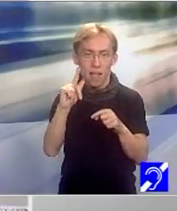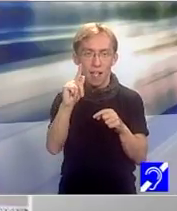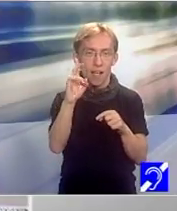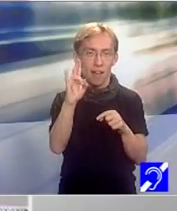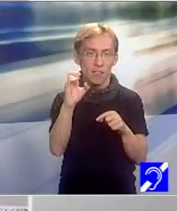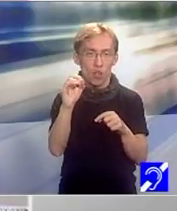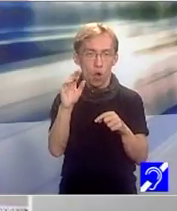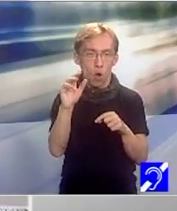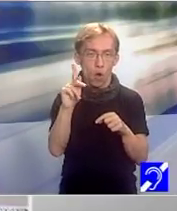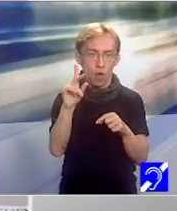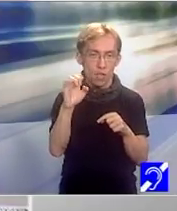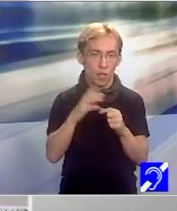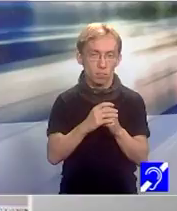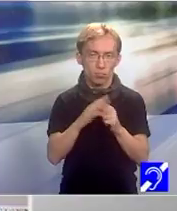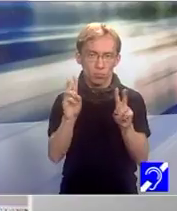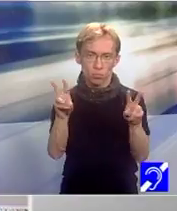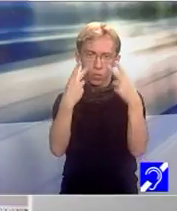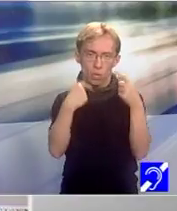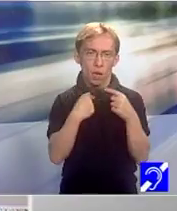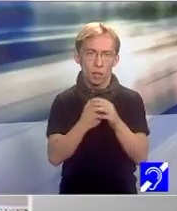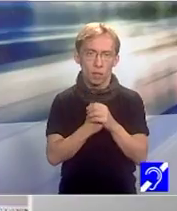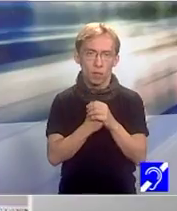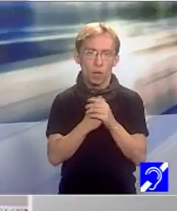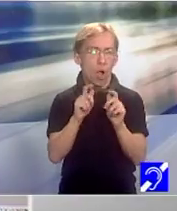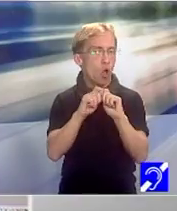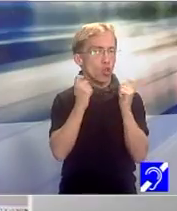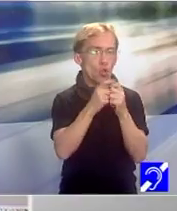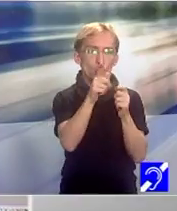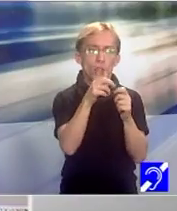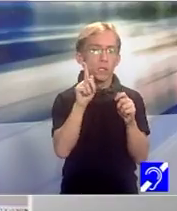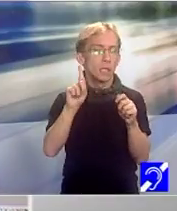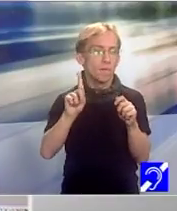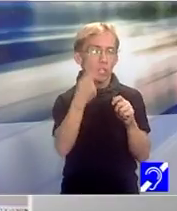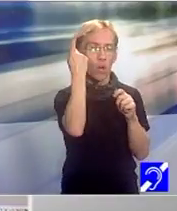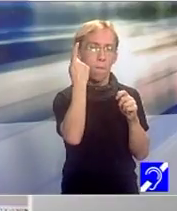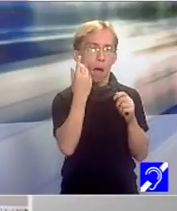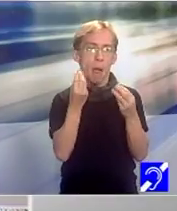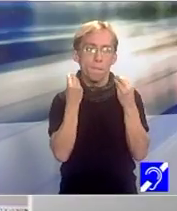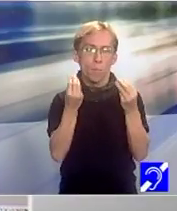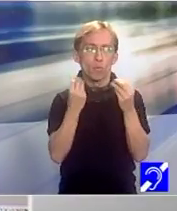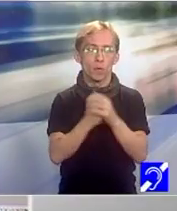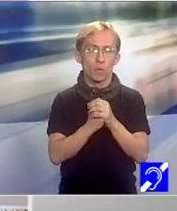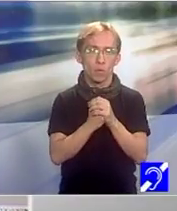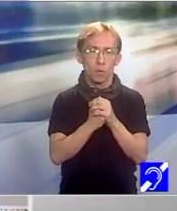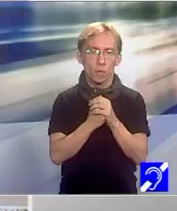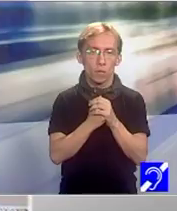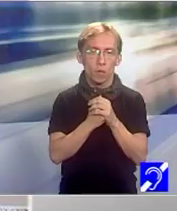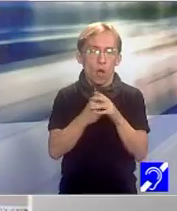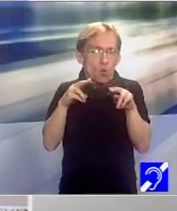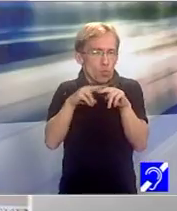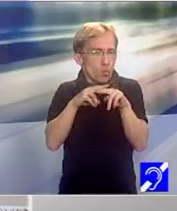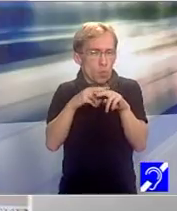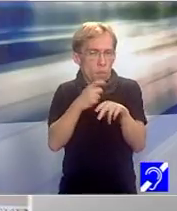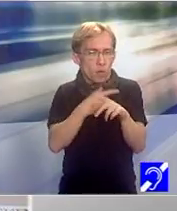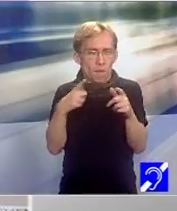spus atât, s-a uitat la mine și a spus, în tot ceea ce faci trebuie să fii cel mai bun. Și la un moment dat făceam mișto și zic, bă, cum să fii cel mai bun într-o